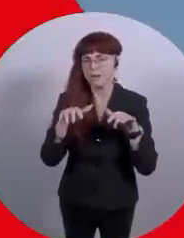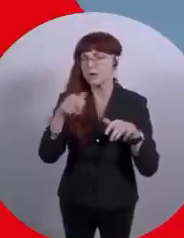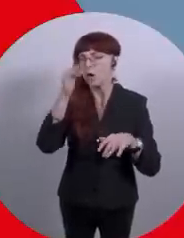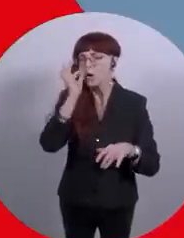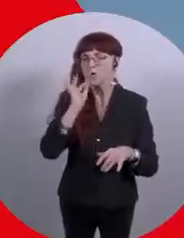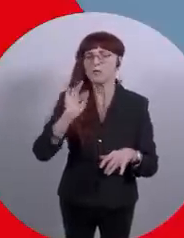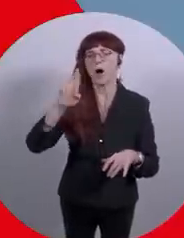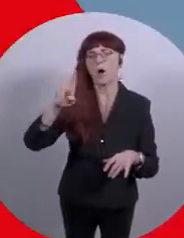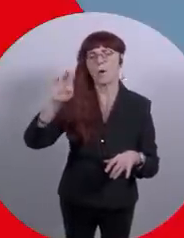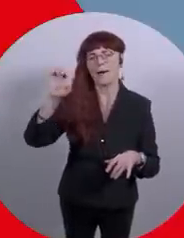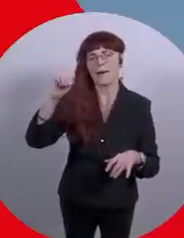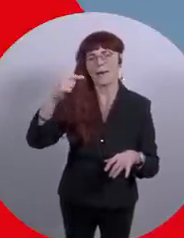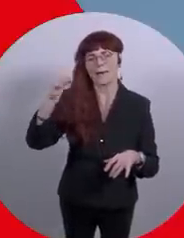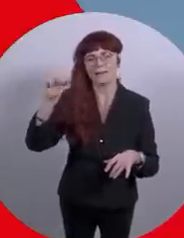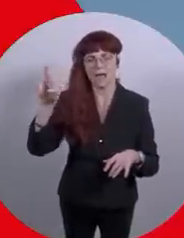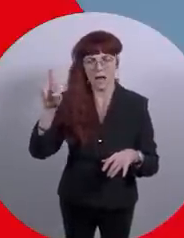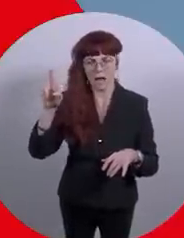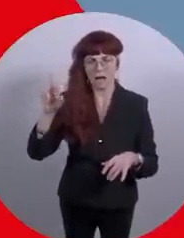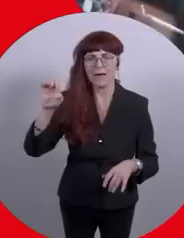herzlich willkommen